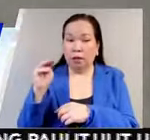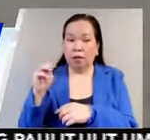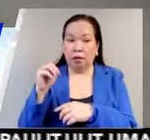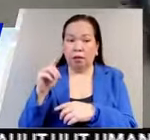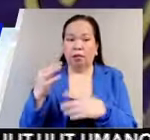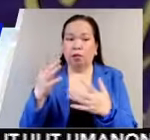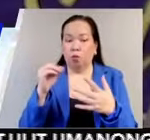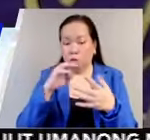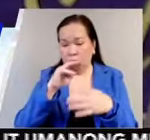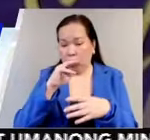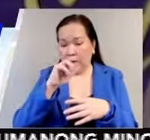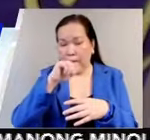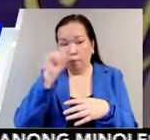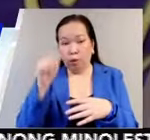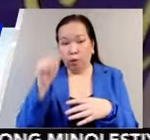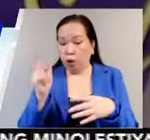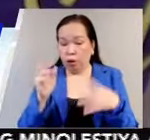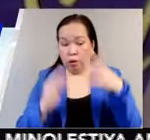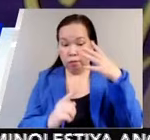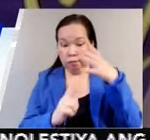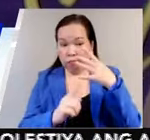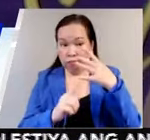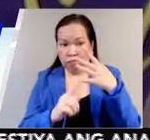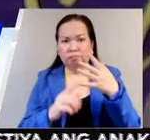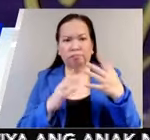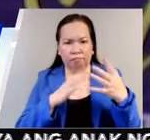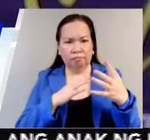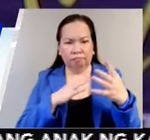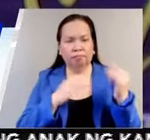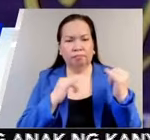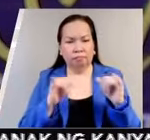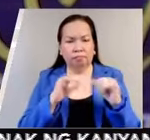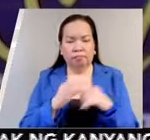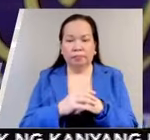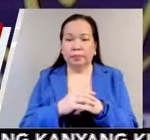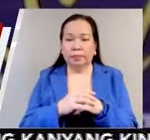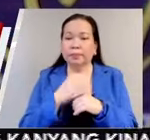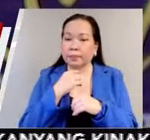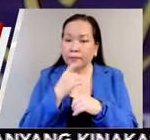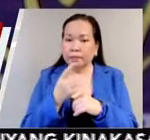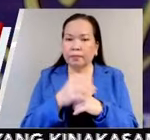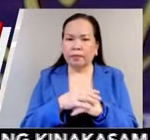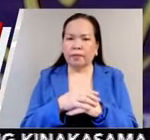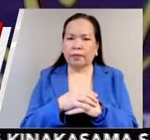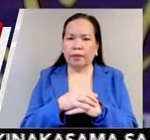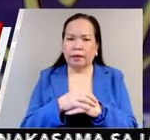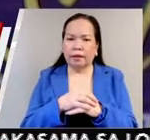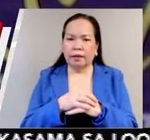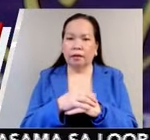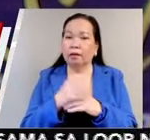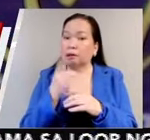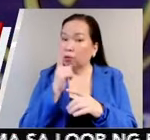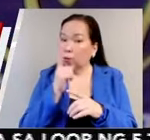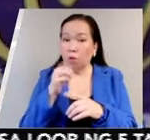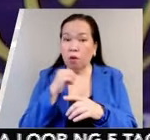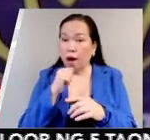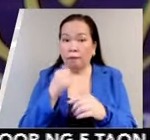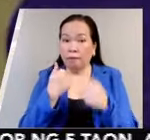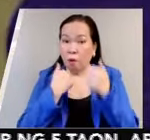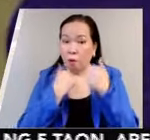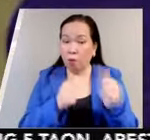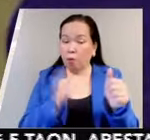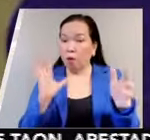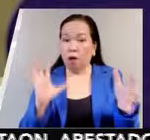consolidation. Sa dulo ng proseso, yung mga hindi nag-consolidate, babawiin na yung prangkisa po. Meaning hindi na sila pwedeng